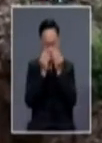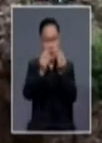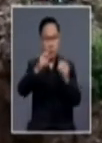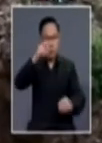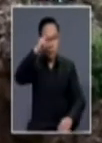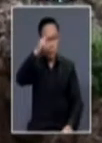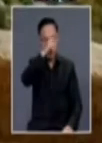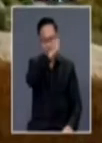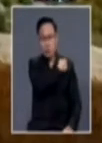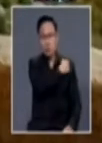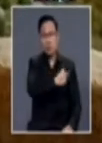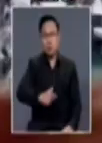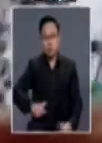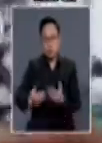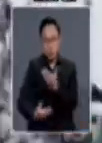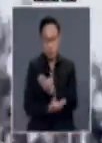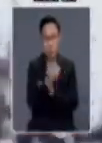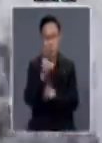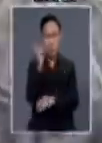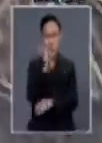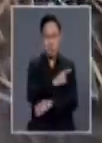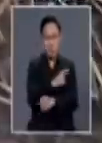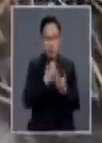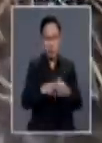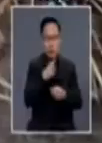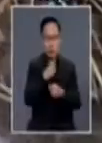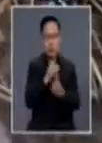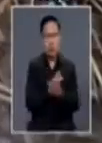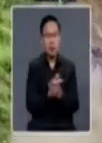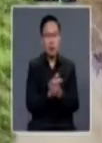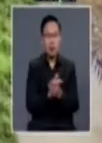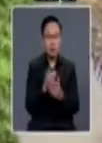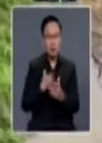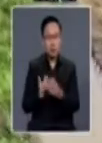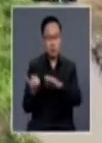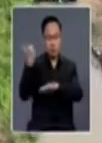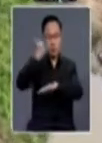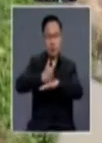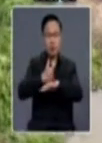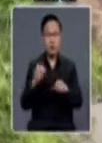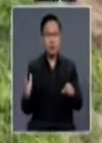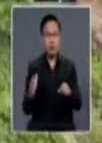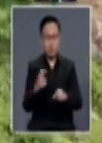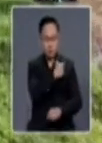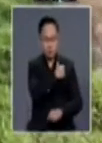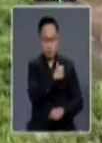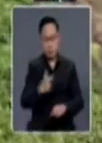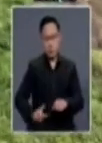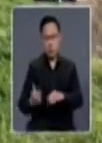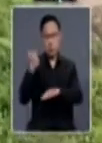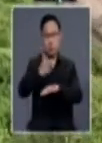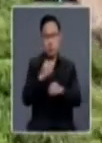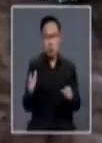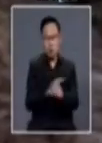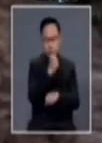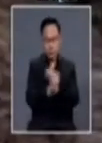มิพลอดุลยเดชเนื่องในโอกาสมหามงคลเสด็จเถลิงถวัลย์ราชสมบัติครบ70ปีจำนวน7โครงการโครงการบูรณา